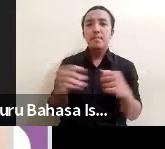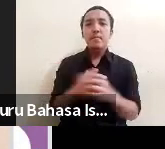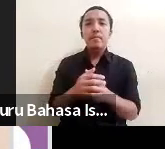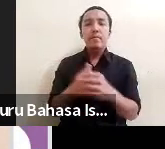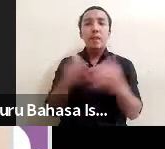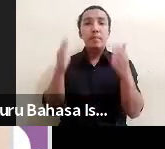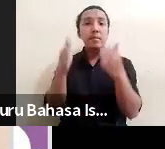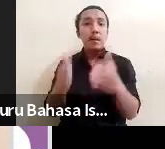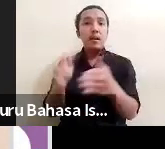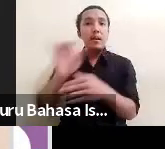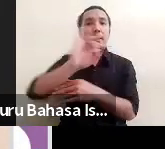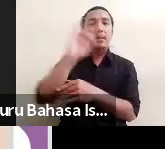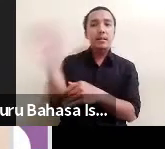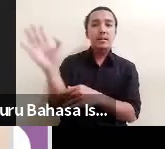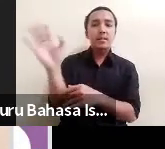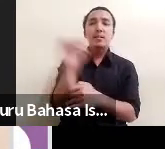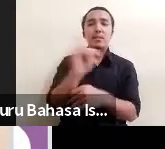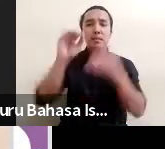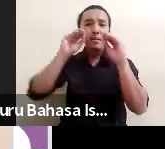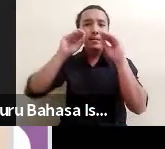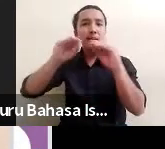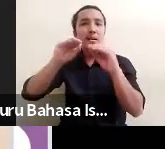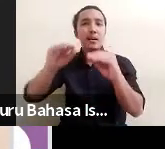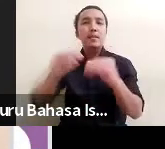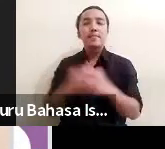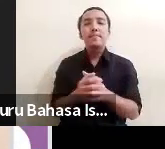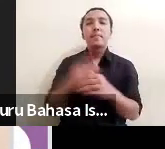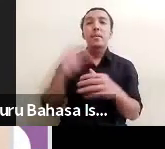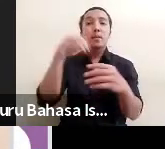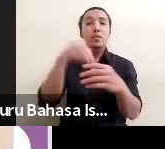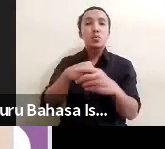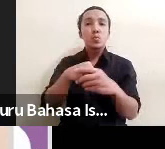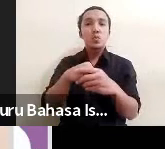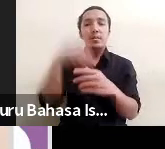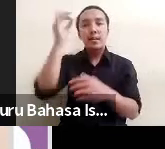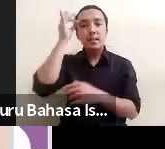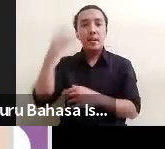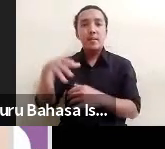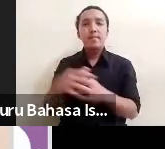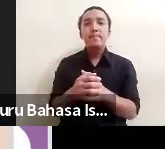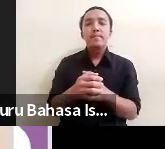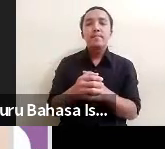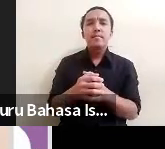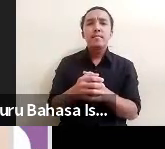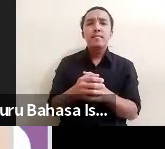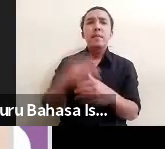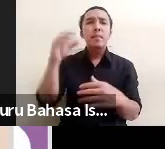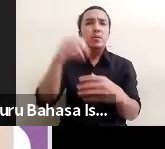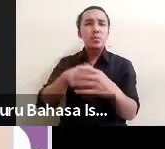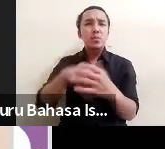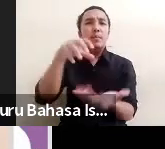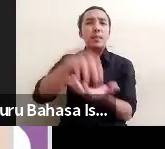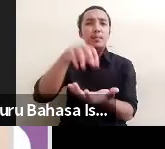seperti pendidikan, termasuk desa, Pak. Ini yang di Situbondo, kemudian termasuk tempat-tempat ibadah,